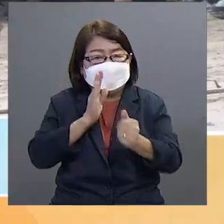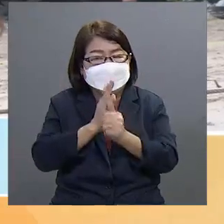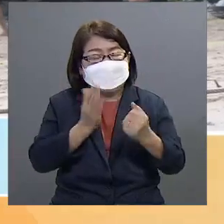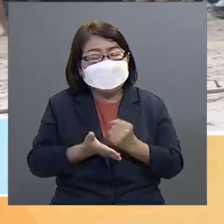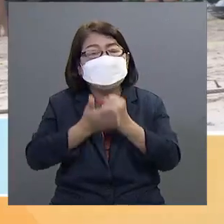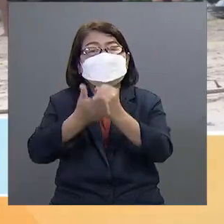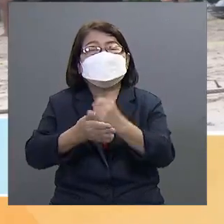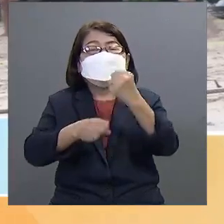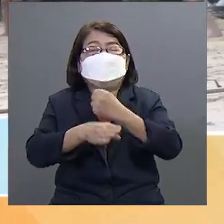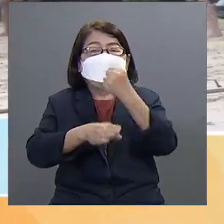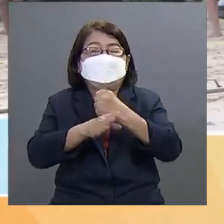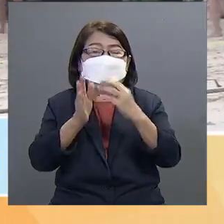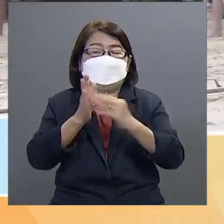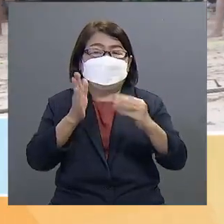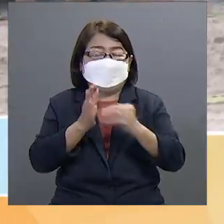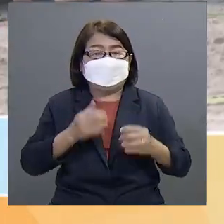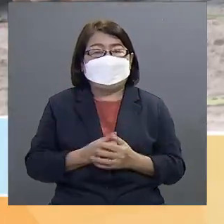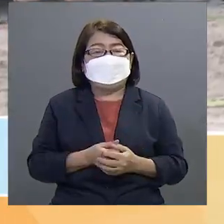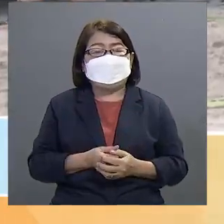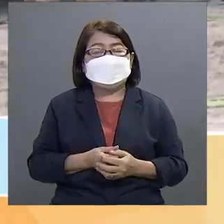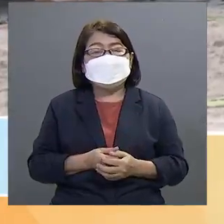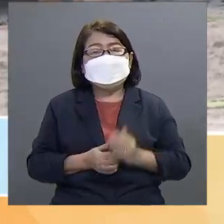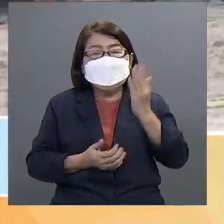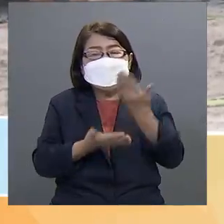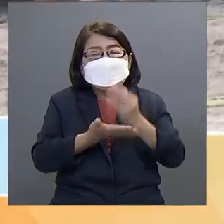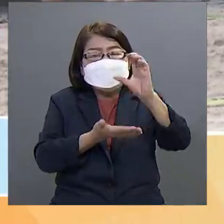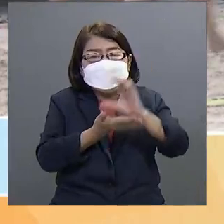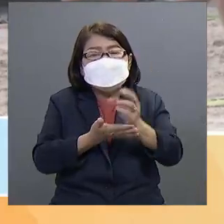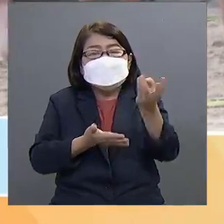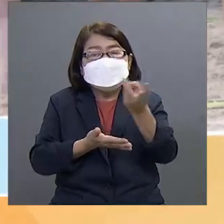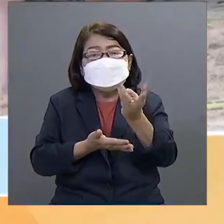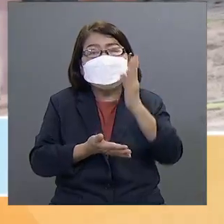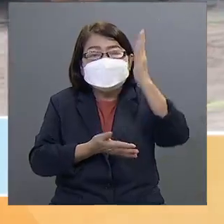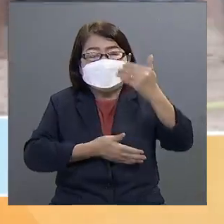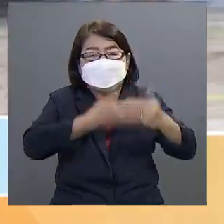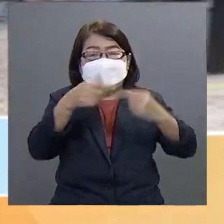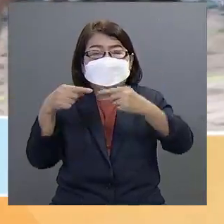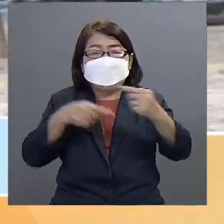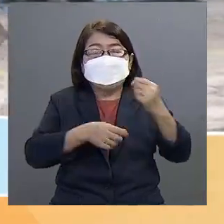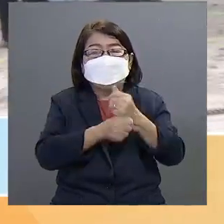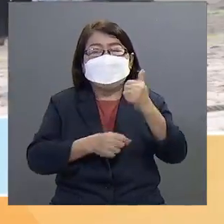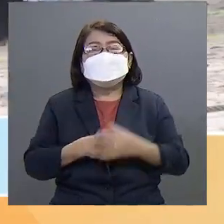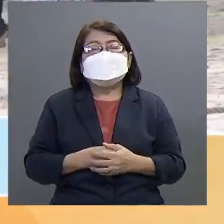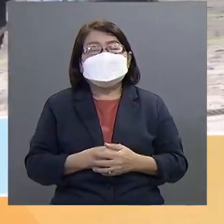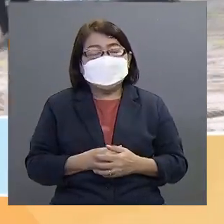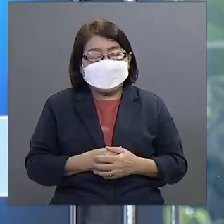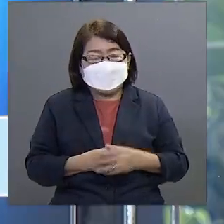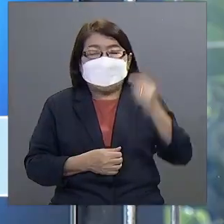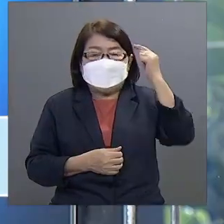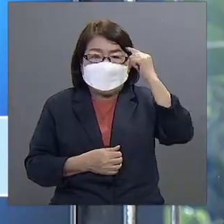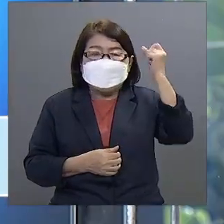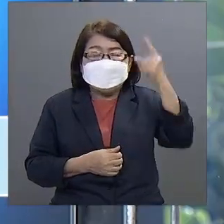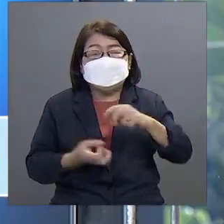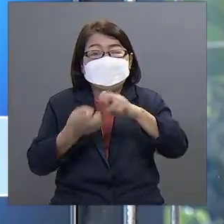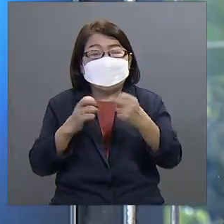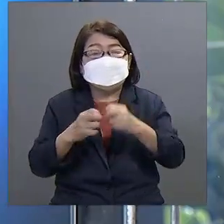ให้ถูกต้องที่สุดเนี่ยตรงเป้าที่สุดเนี่ยงบประมาณน้อยเนี่ยจะสามารถเดินต่อไปได้อะครับ ค่ะเอาละค่ะก็เชื่อว่าสถานการณ์โควิด19ยังคงอยู่กับ